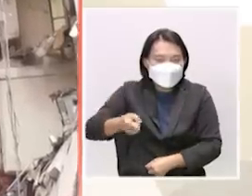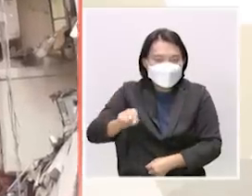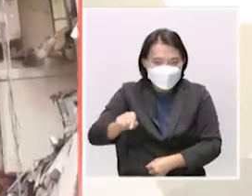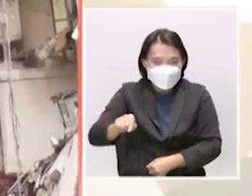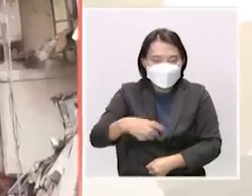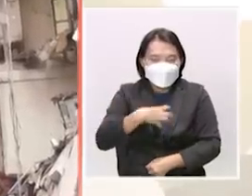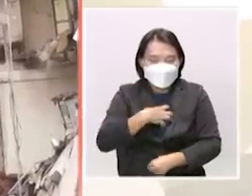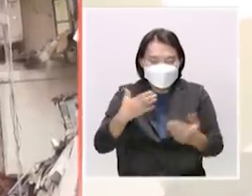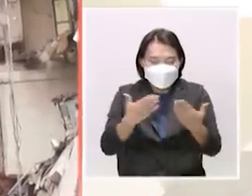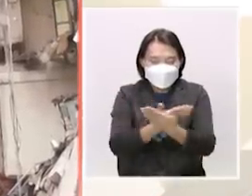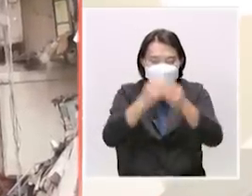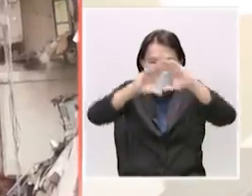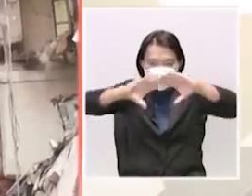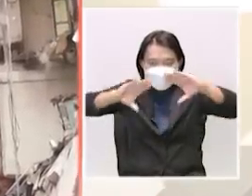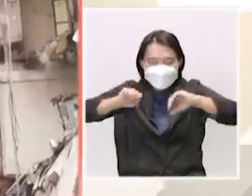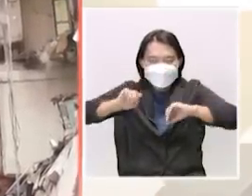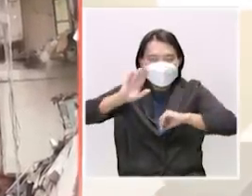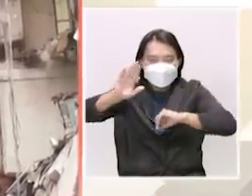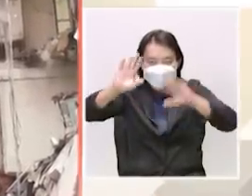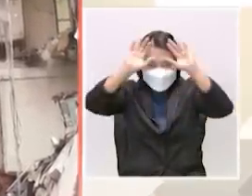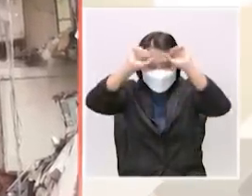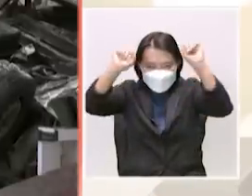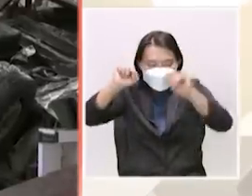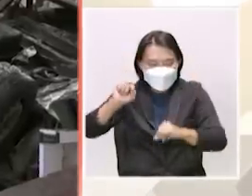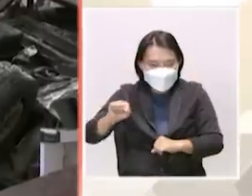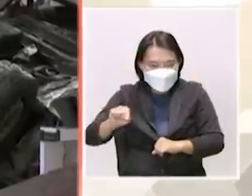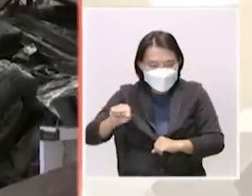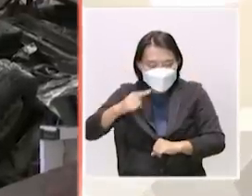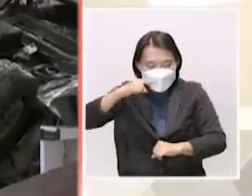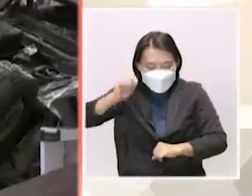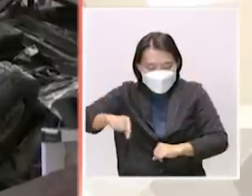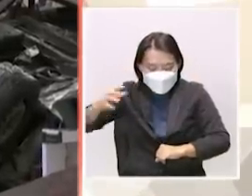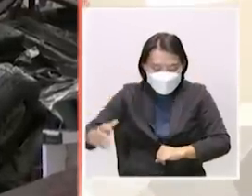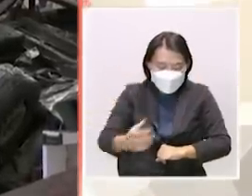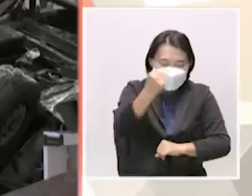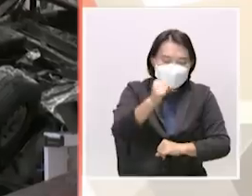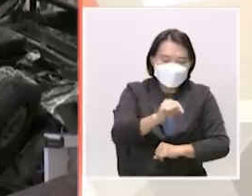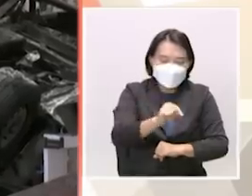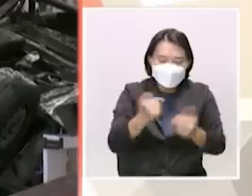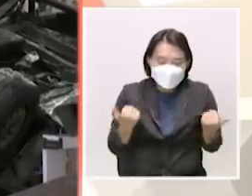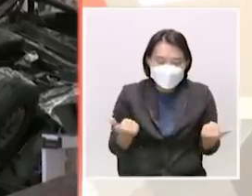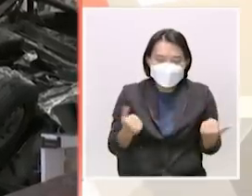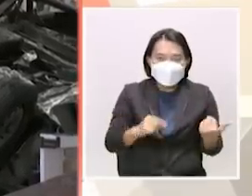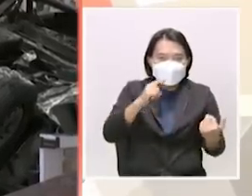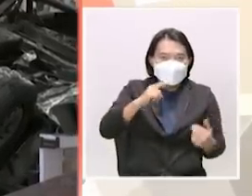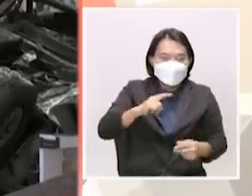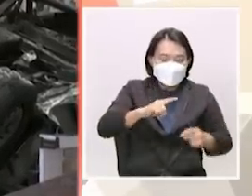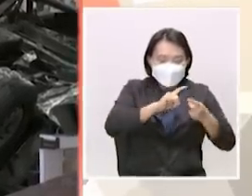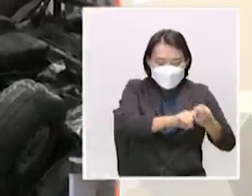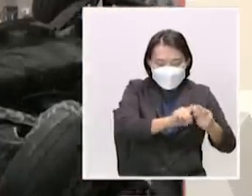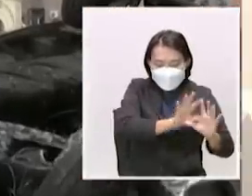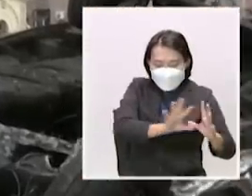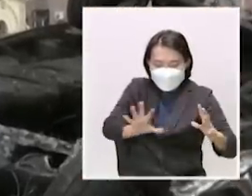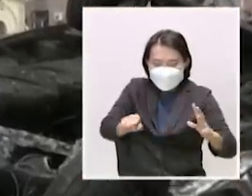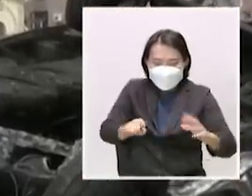เขาต้กจะเปรยนอบาล Silenskyะ็ยึดกรุเคียฟนี้เขาก็พยายามปดลอมอยู่ แต่วามันเป็ไปได้